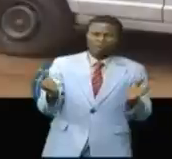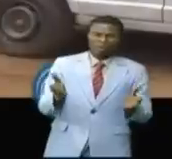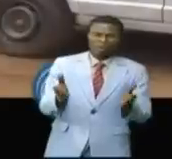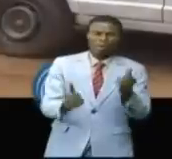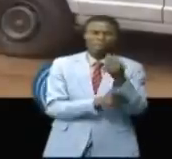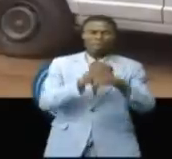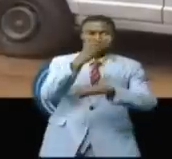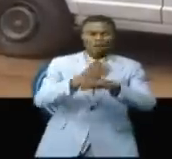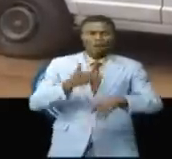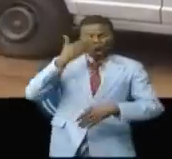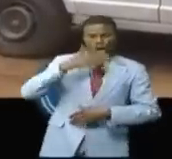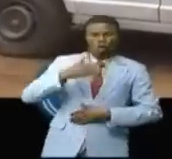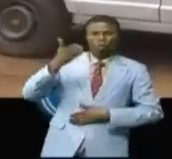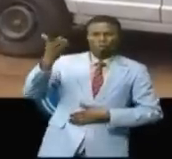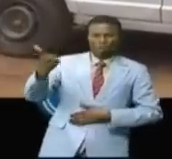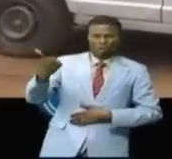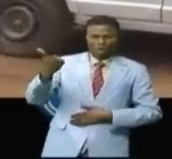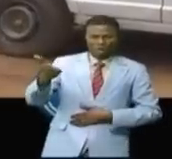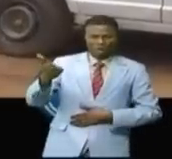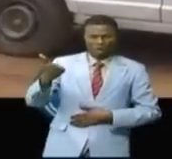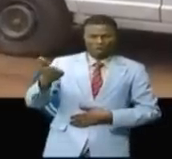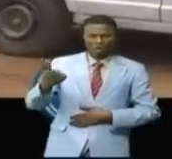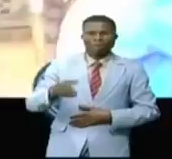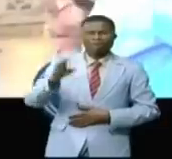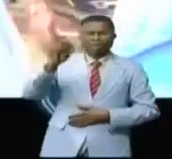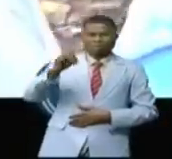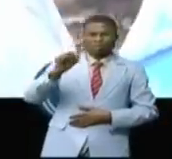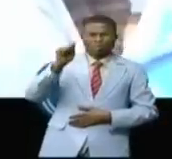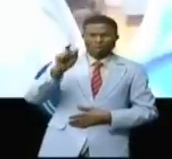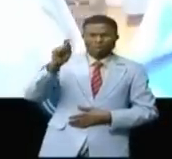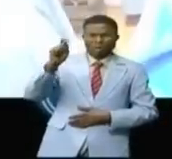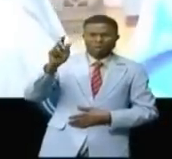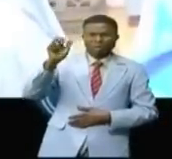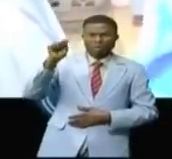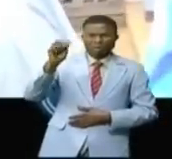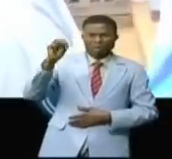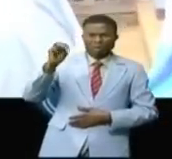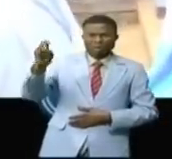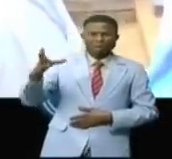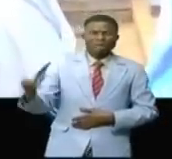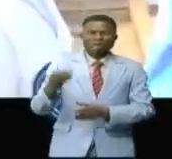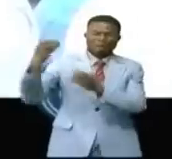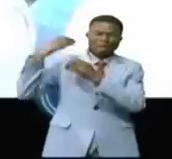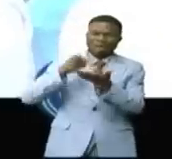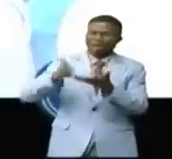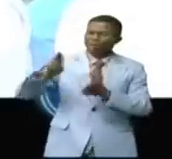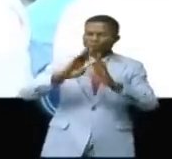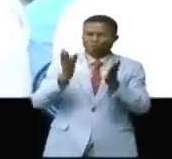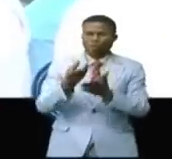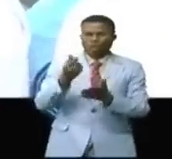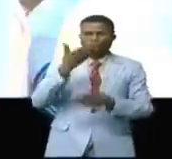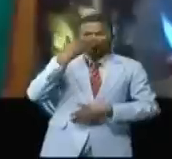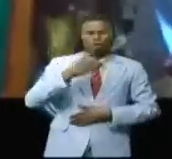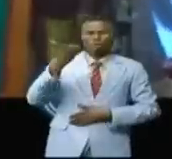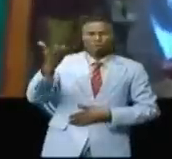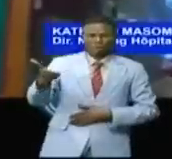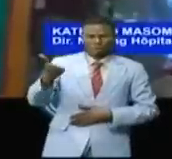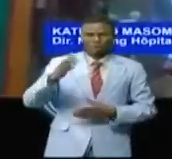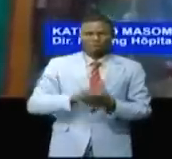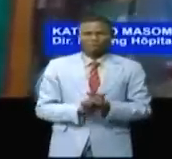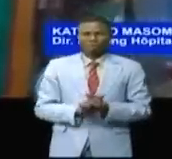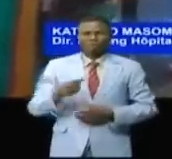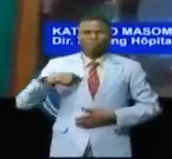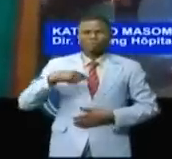admis au centre hospitalier de matanda ici il a pris en charge tous les frais d'hospitalisation nous